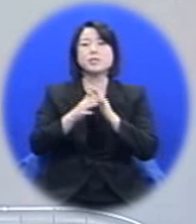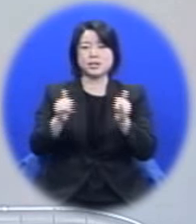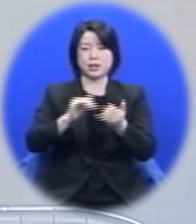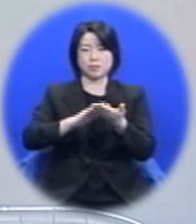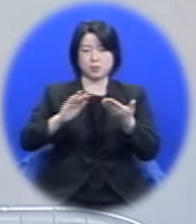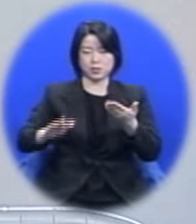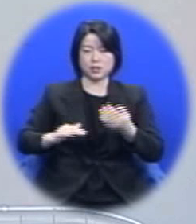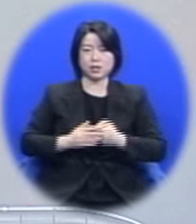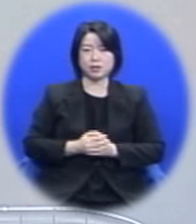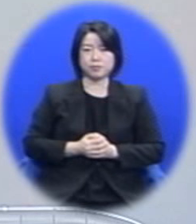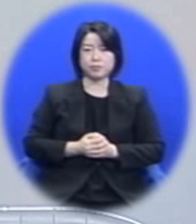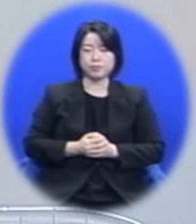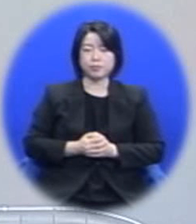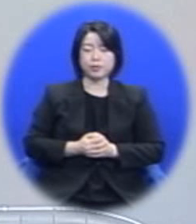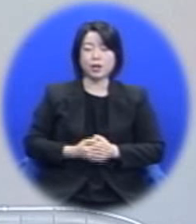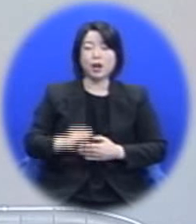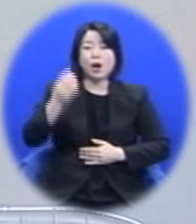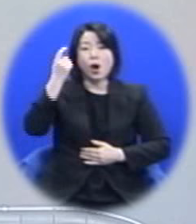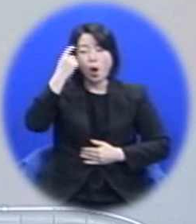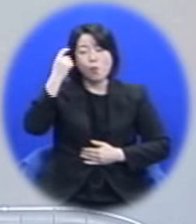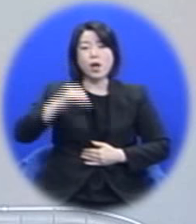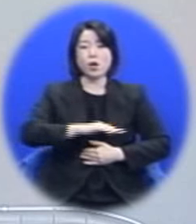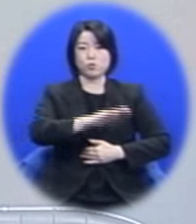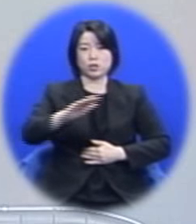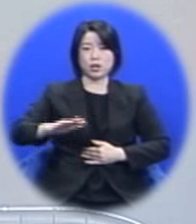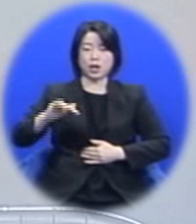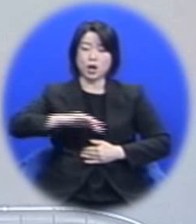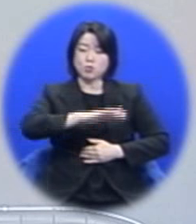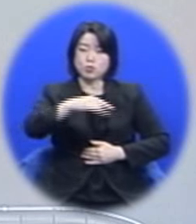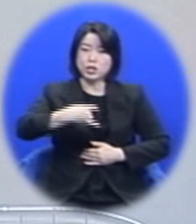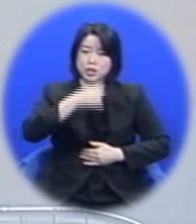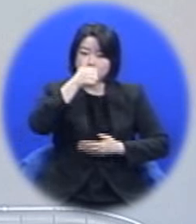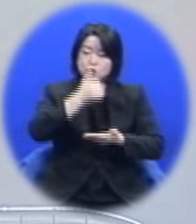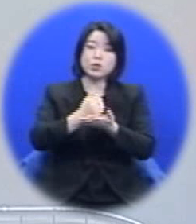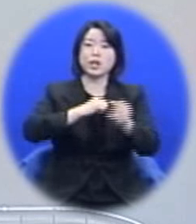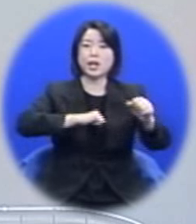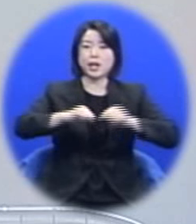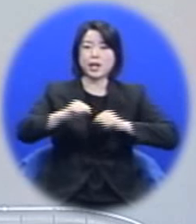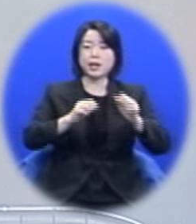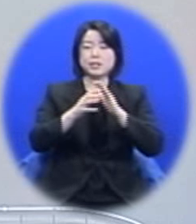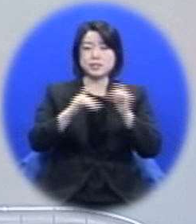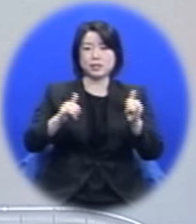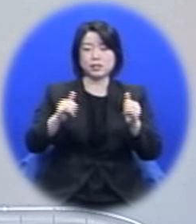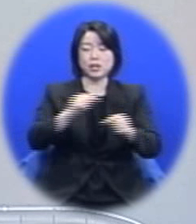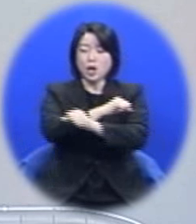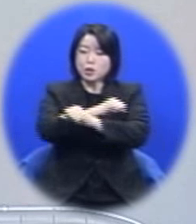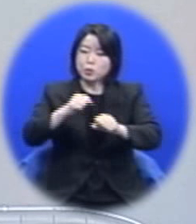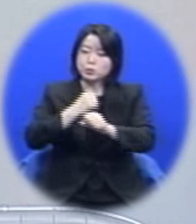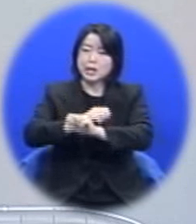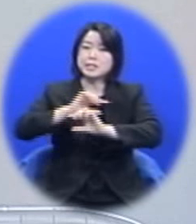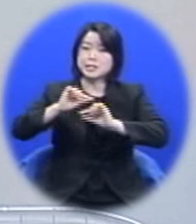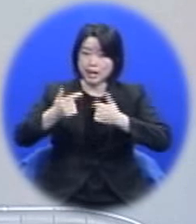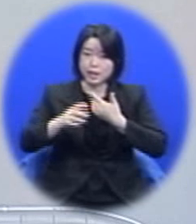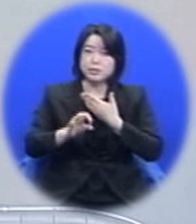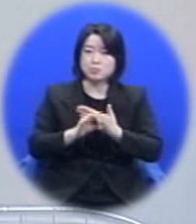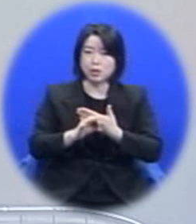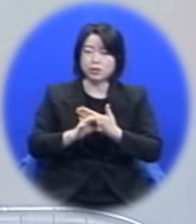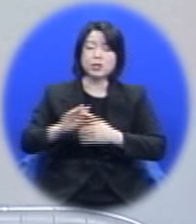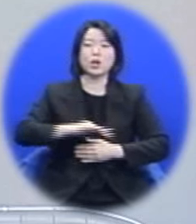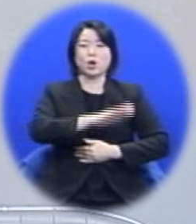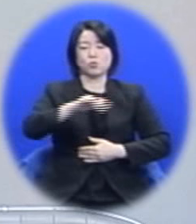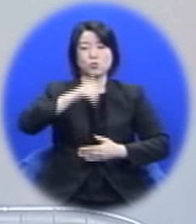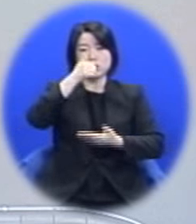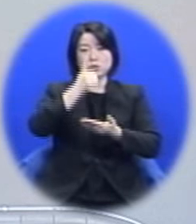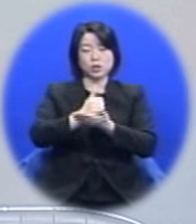왜 우리가 우리에게 죄 지은 자를 용서하지 않으면 그러면 우리 죄도